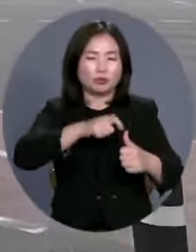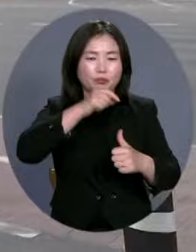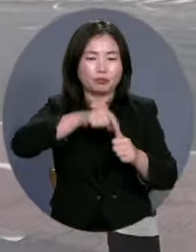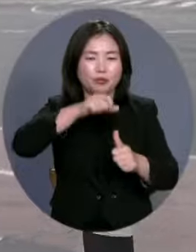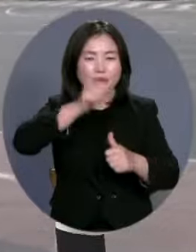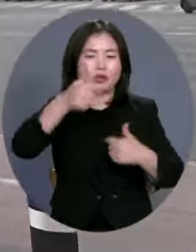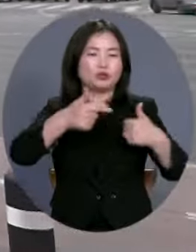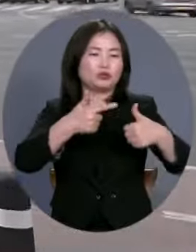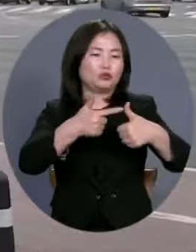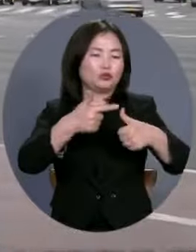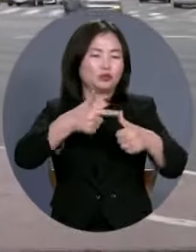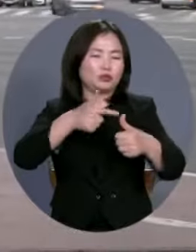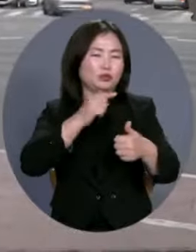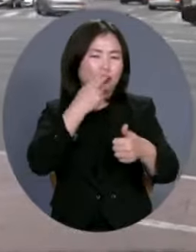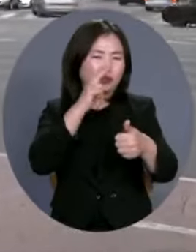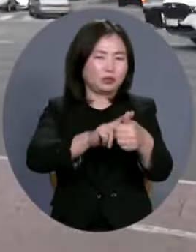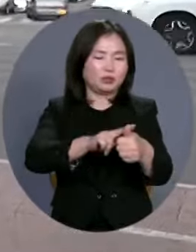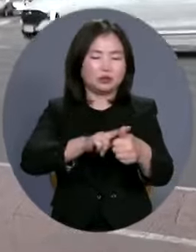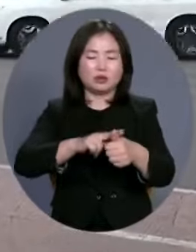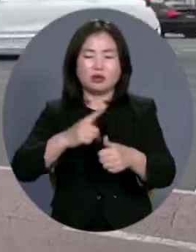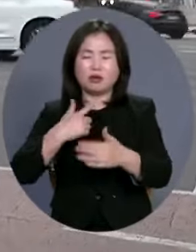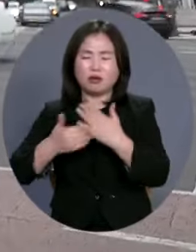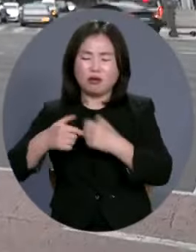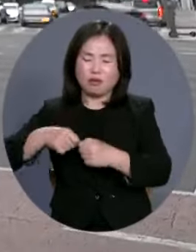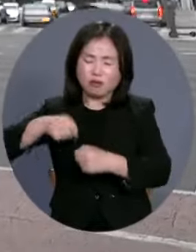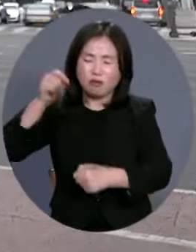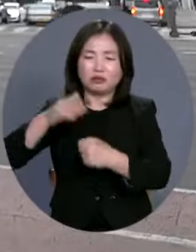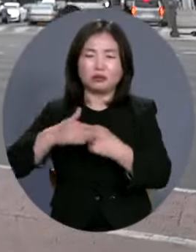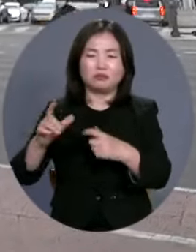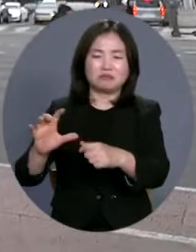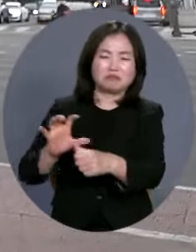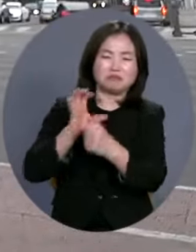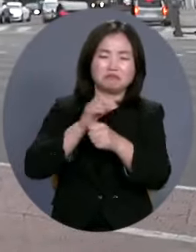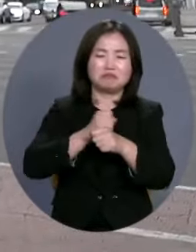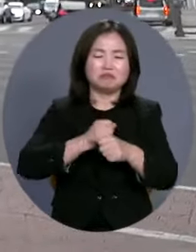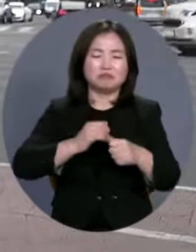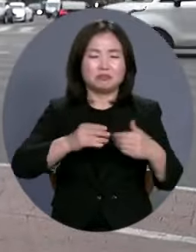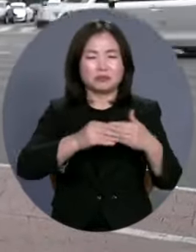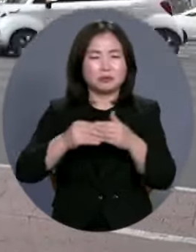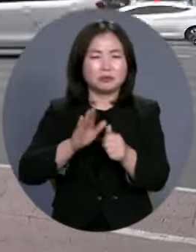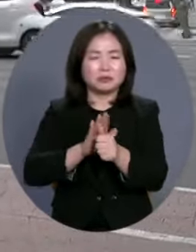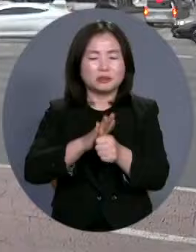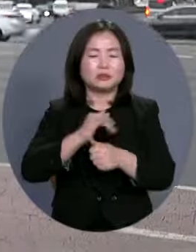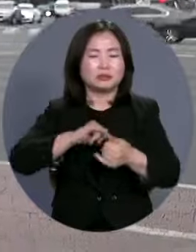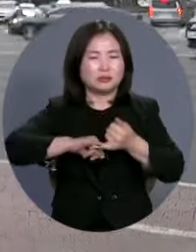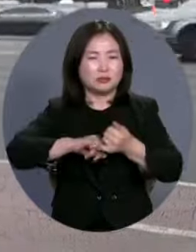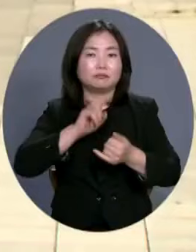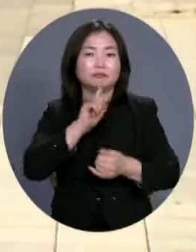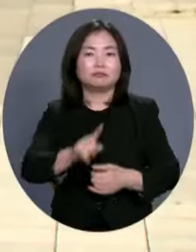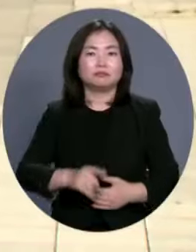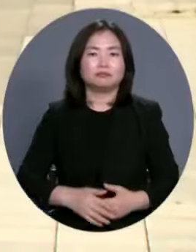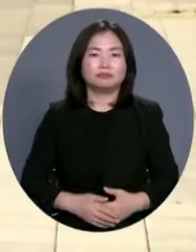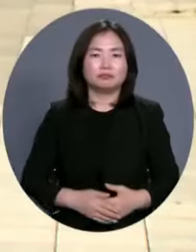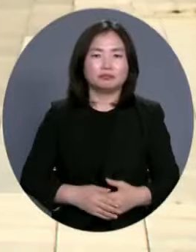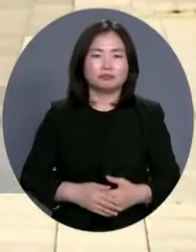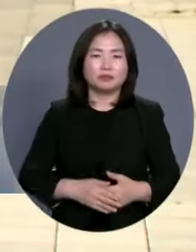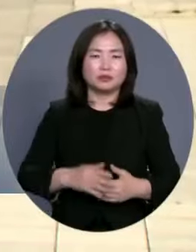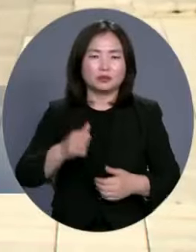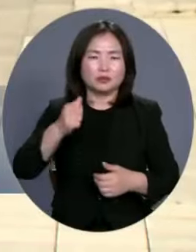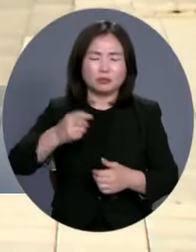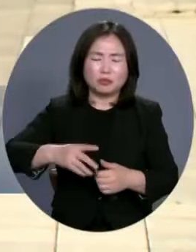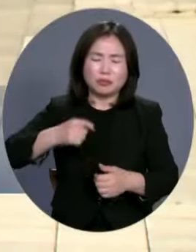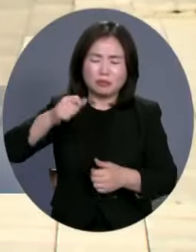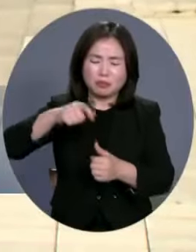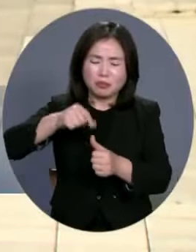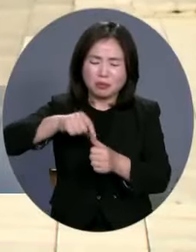후보는 다선이 가진 영향력을 활용해 지역 발전을 견인하는 역할을 하겠다고 밝혔습니다. 다선 의원 자체가